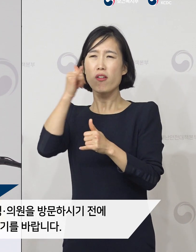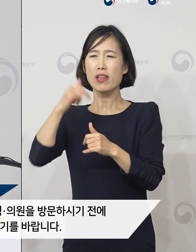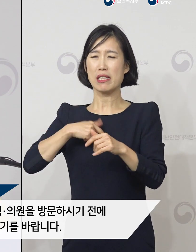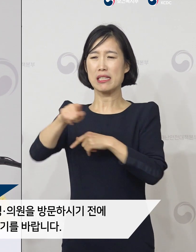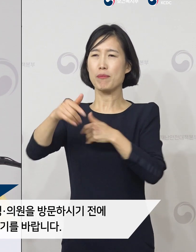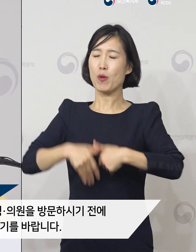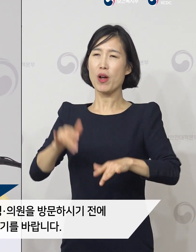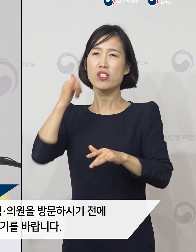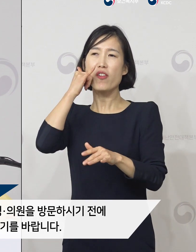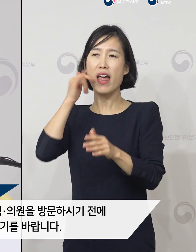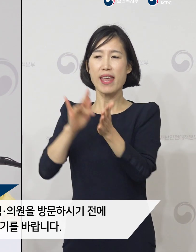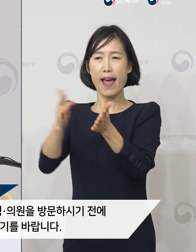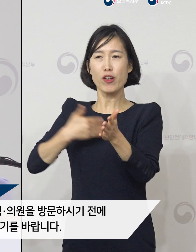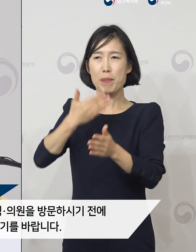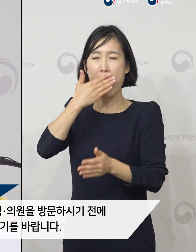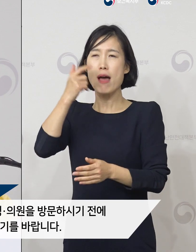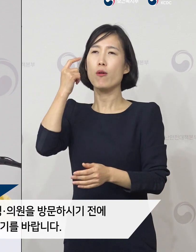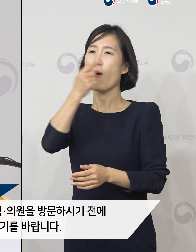바랍니다.